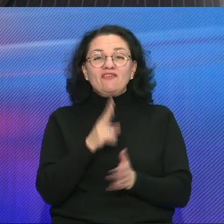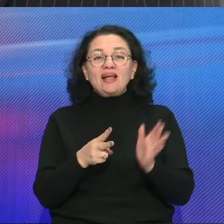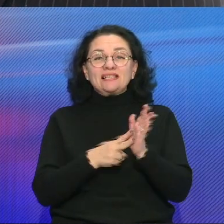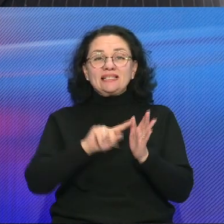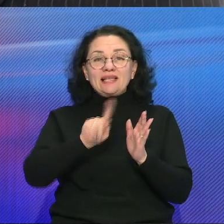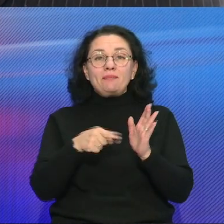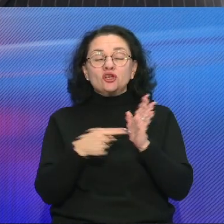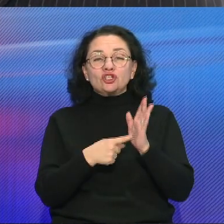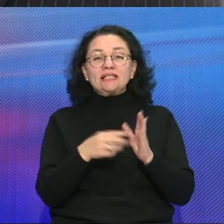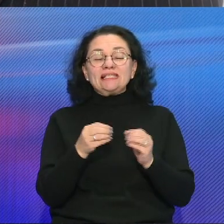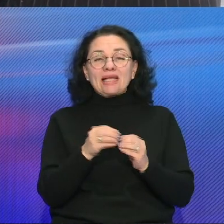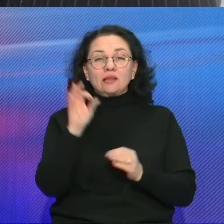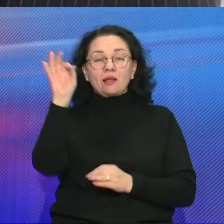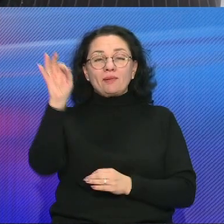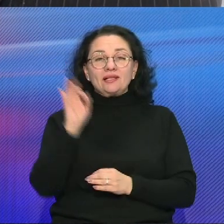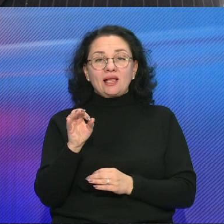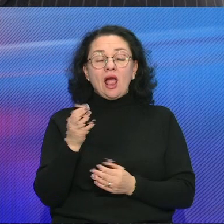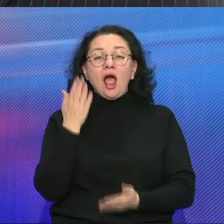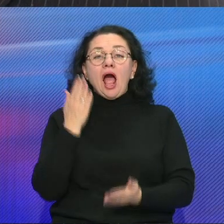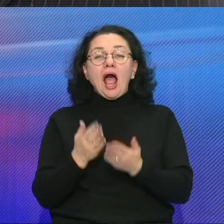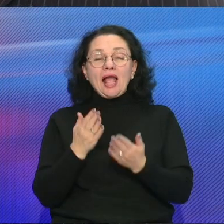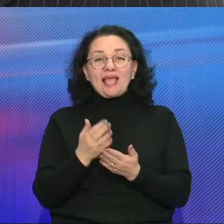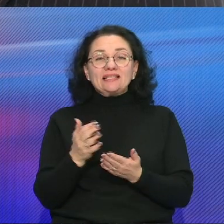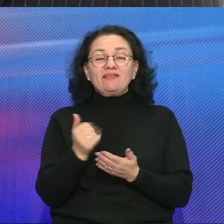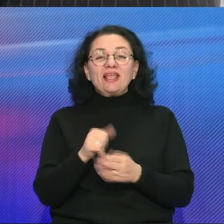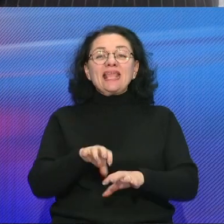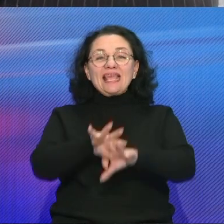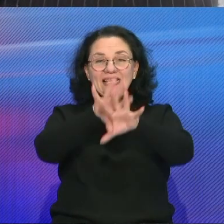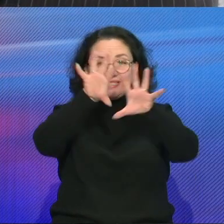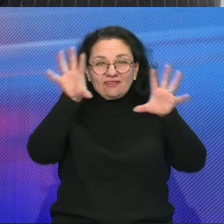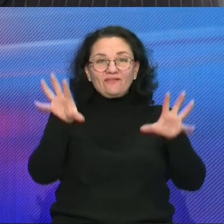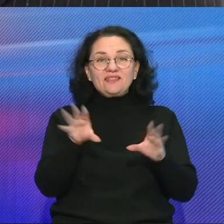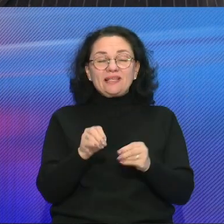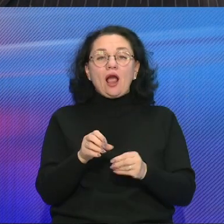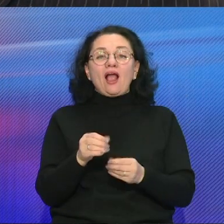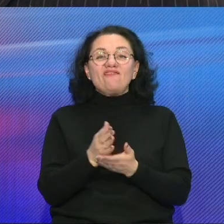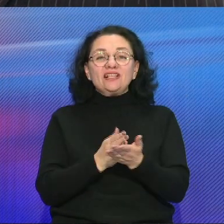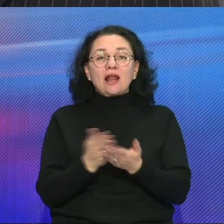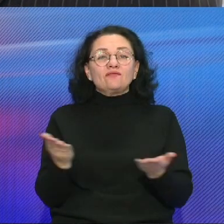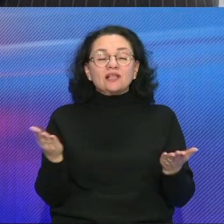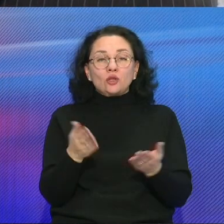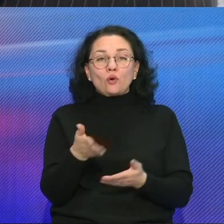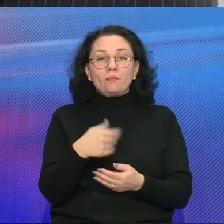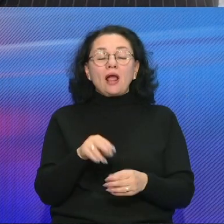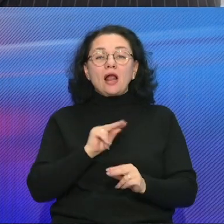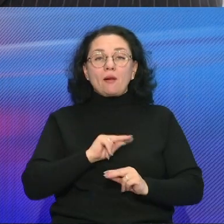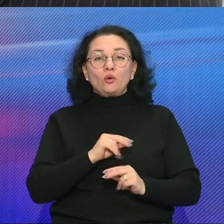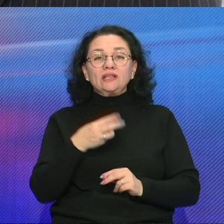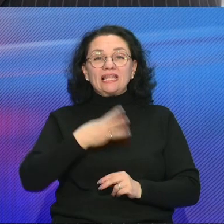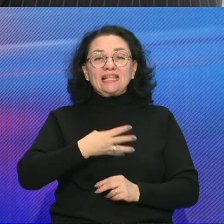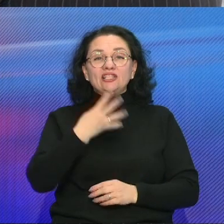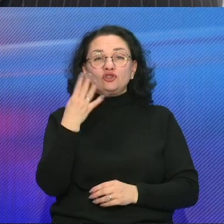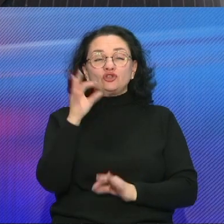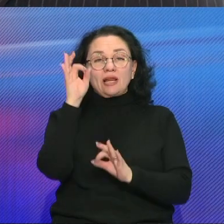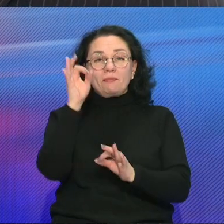20,6%. А если мы возьмем от общего числа избирателей всех ветеранов, с которыми мы работаем, то это 34%. Как вы